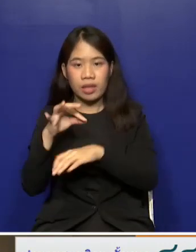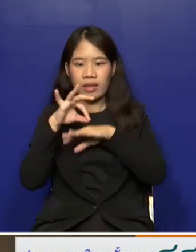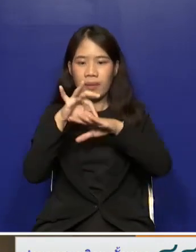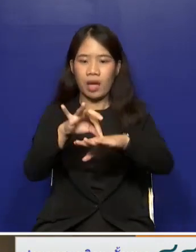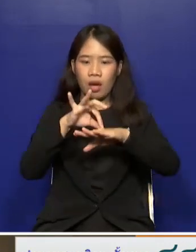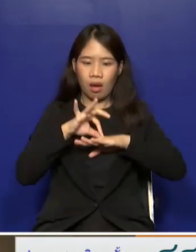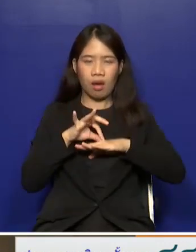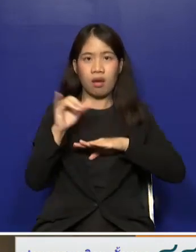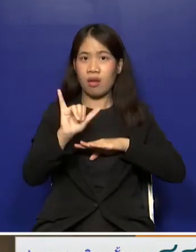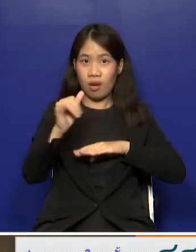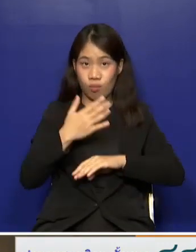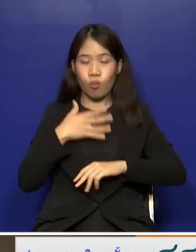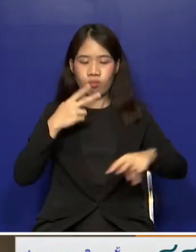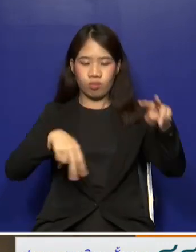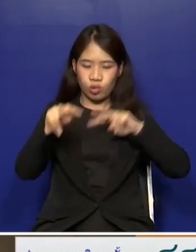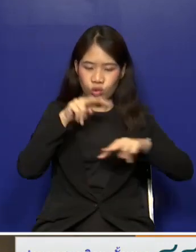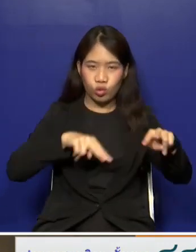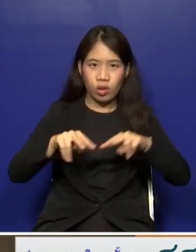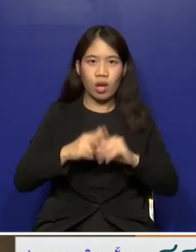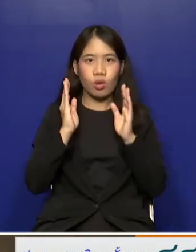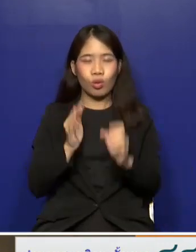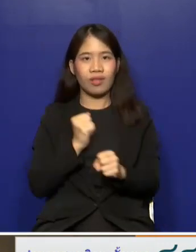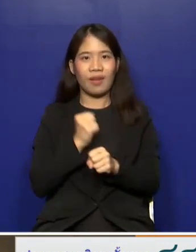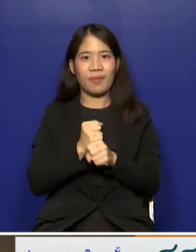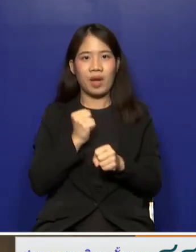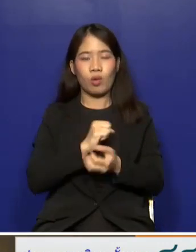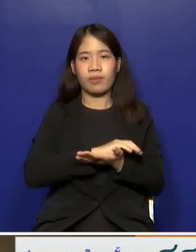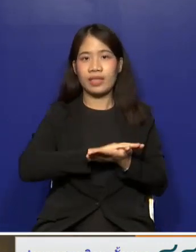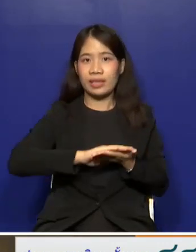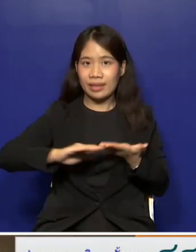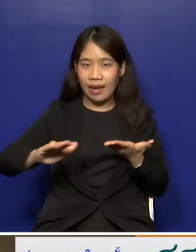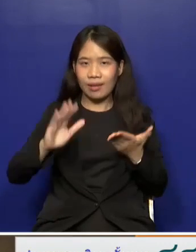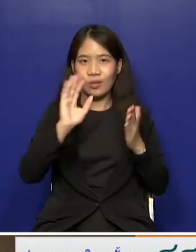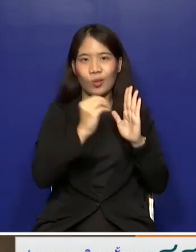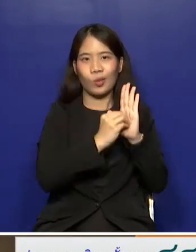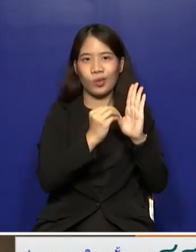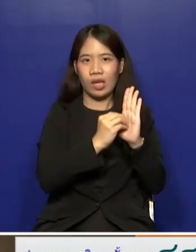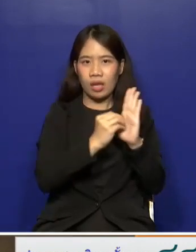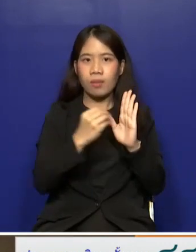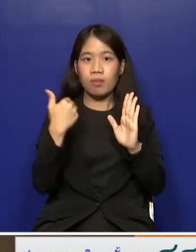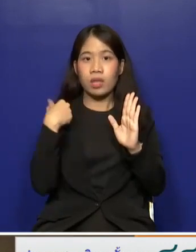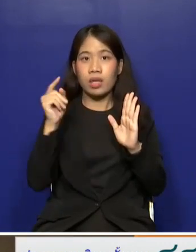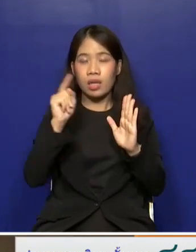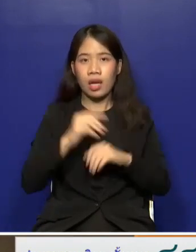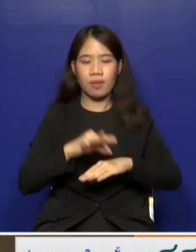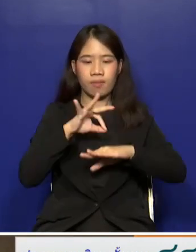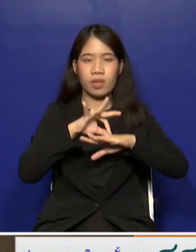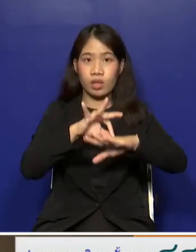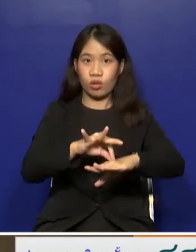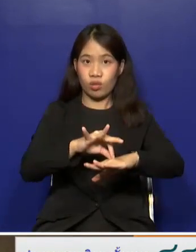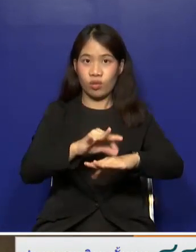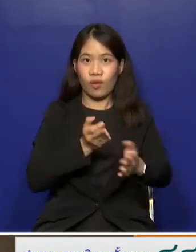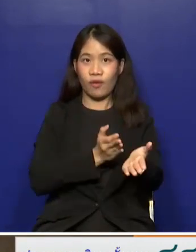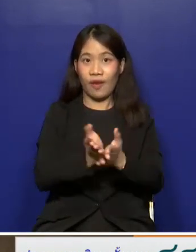สุดพน initiate Ap ฝายรกษา กรุเทสมหือในปีที่ผ่านมาบางคนมานะครับบัจุอัราใส่วฝ่ายรักษา